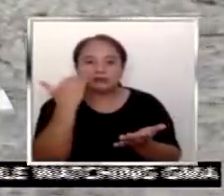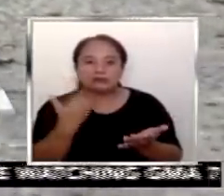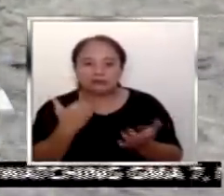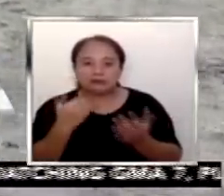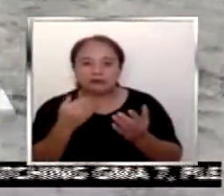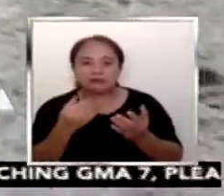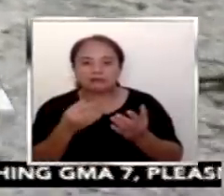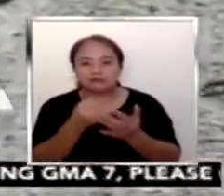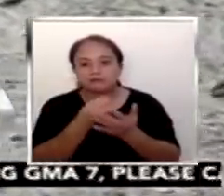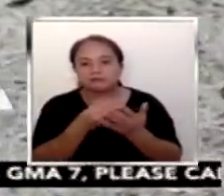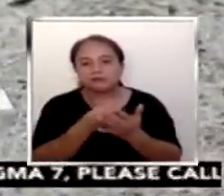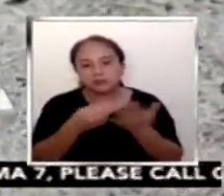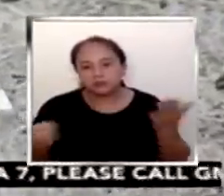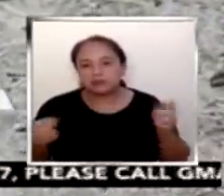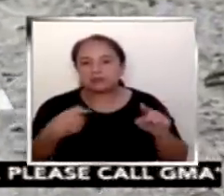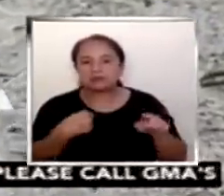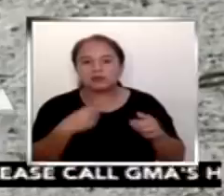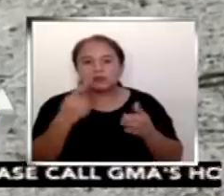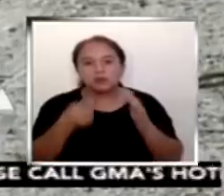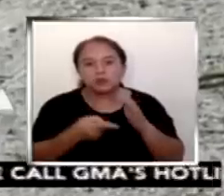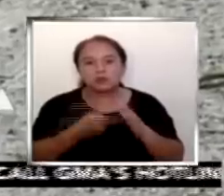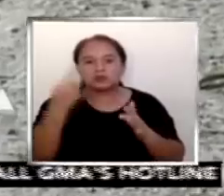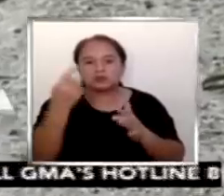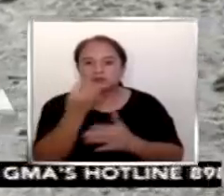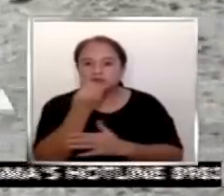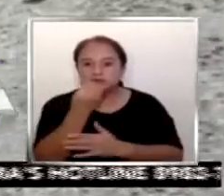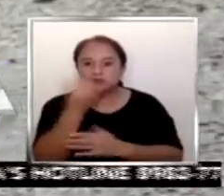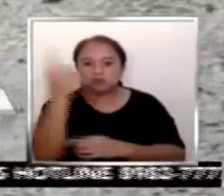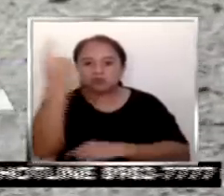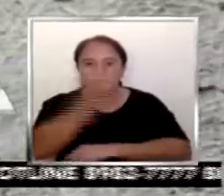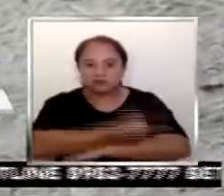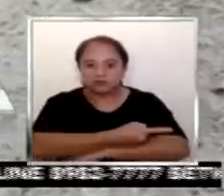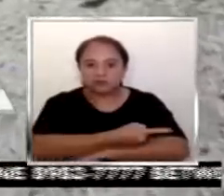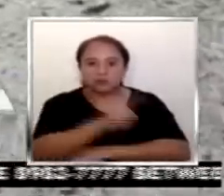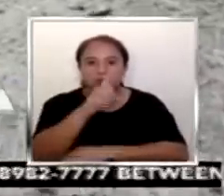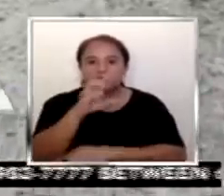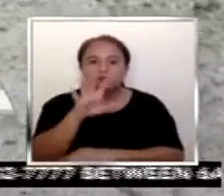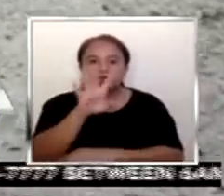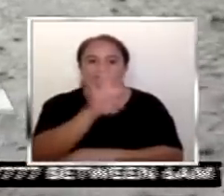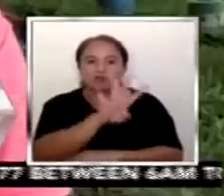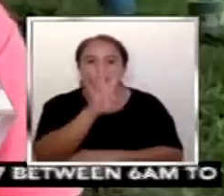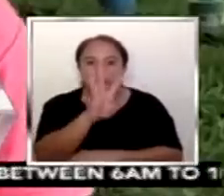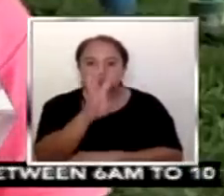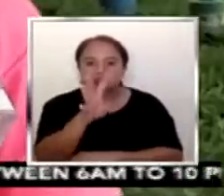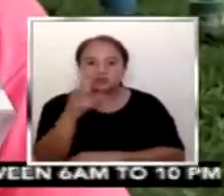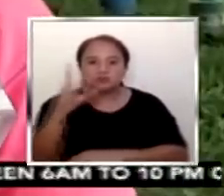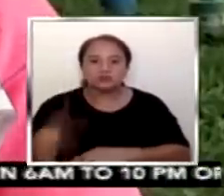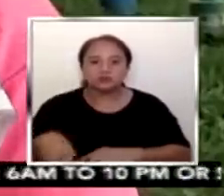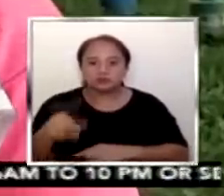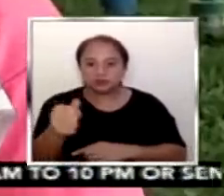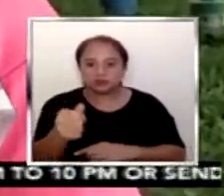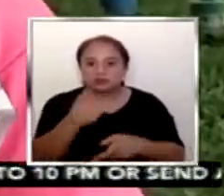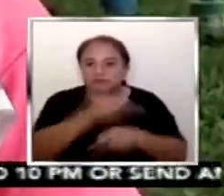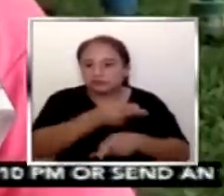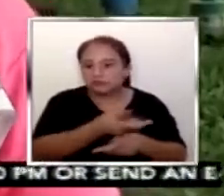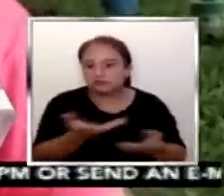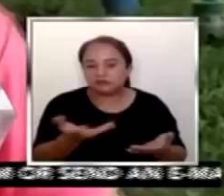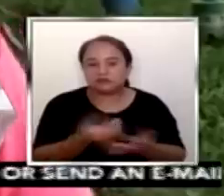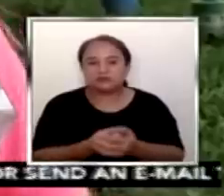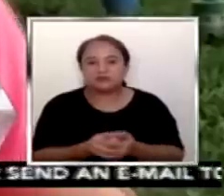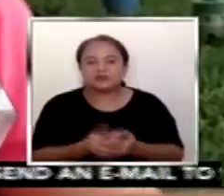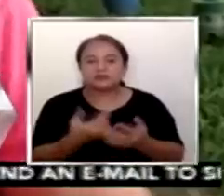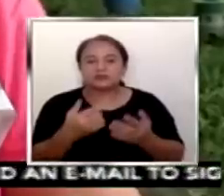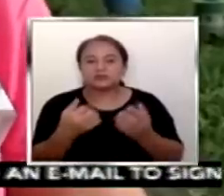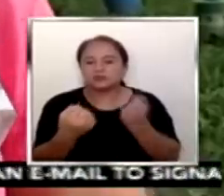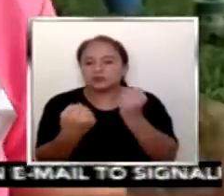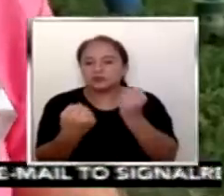beses kada araw na lang nila mapakain ang 140 asong inaalagaan. Who's going to support us when they're